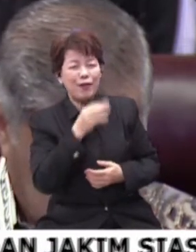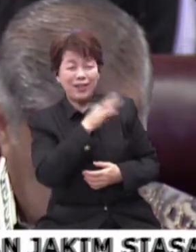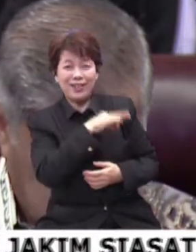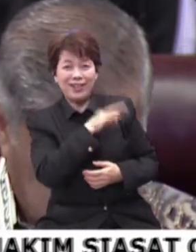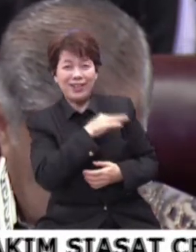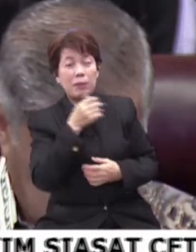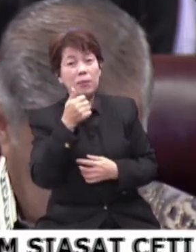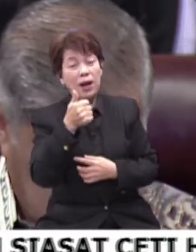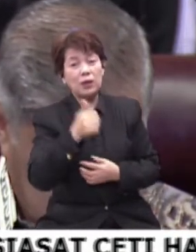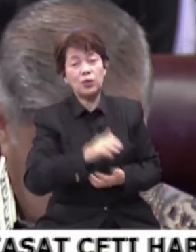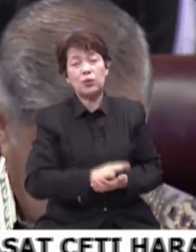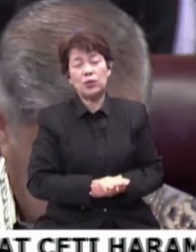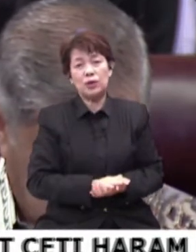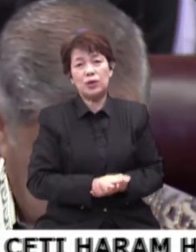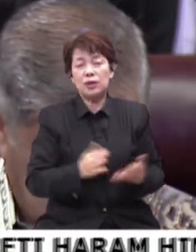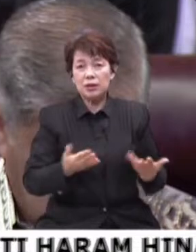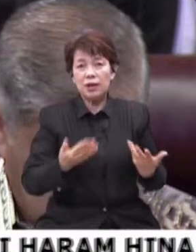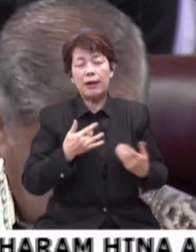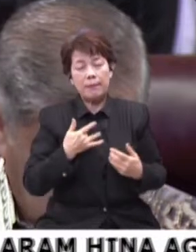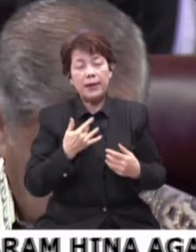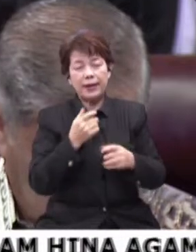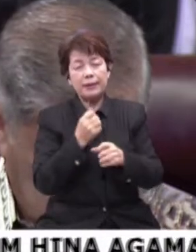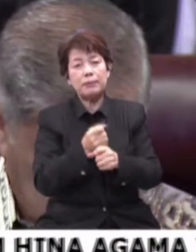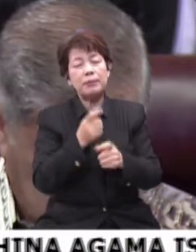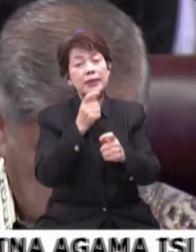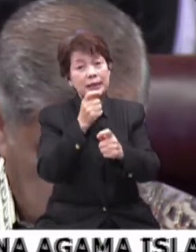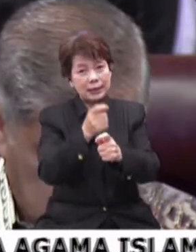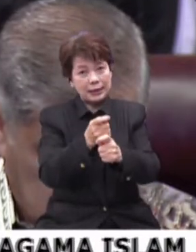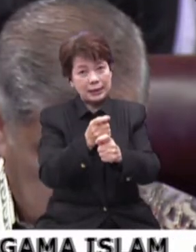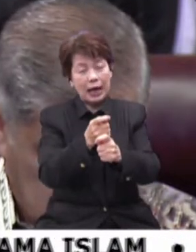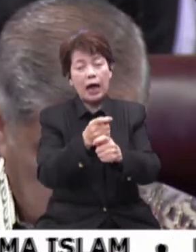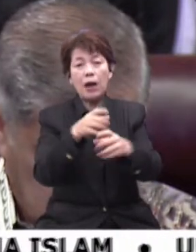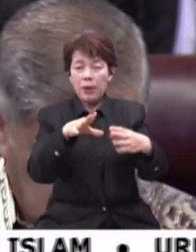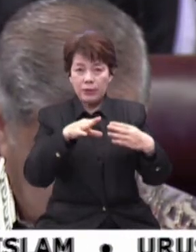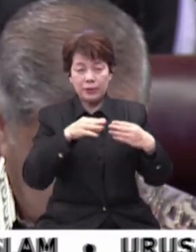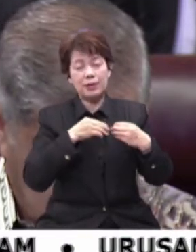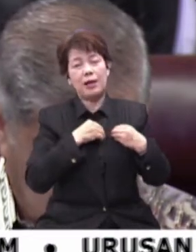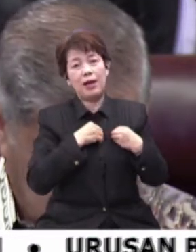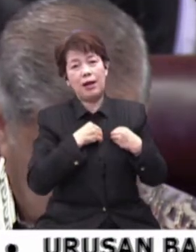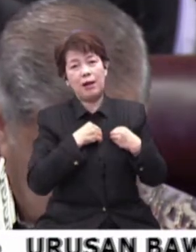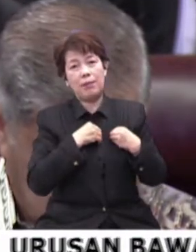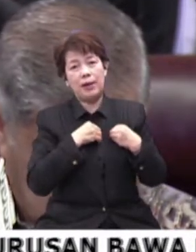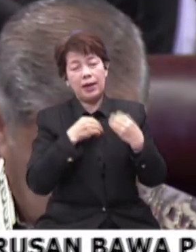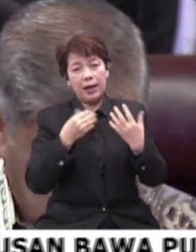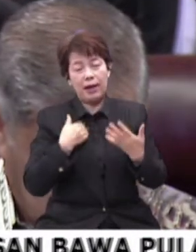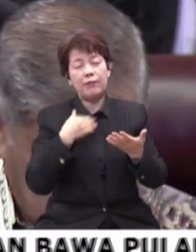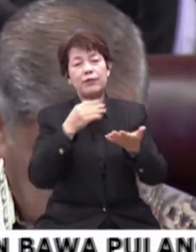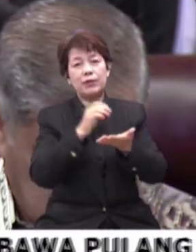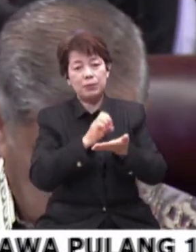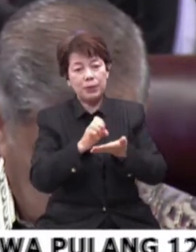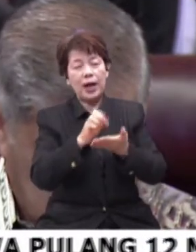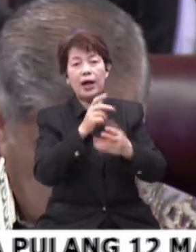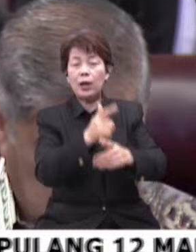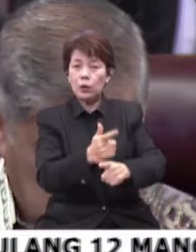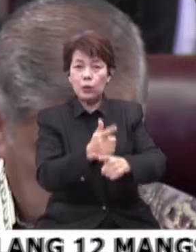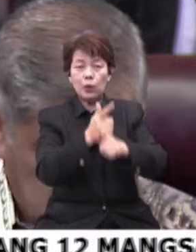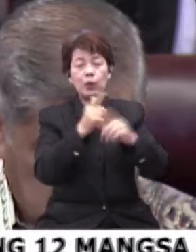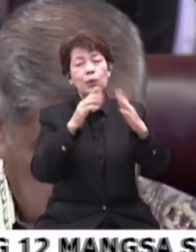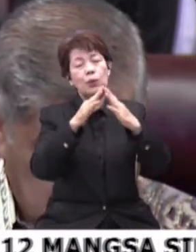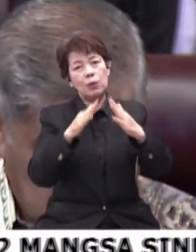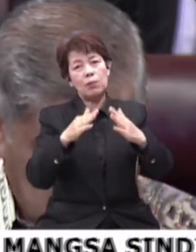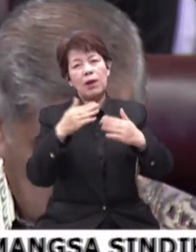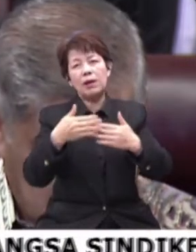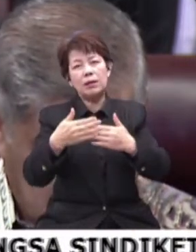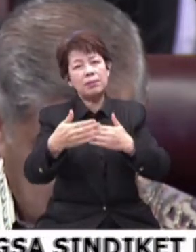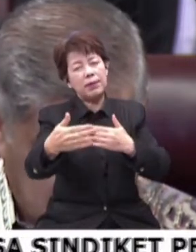juga yang dalam pejawatan tetap dapat contohnya contohnya kadang mereka Mungkin ambil rumah dan sebagainya